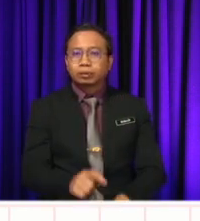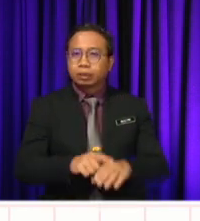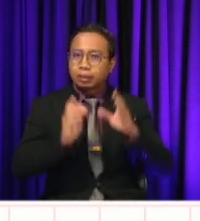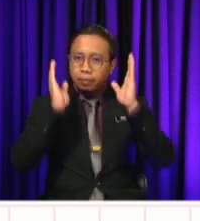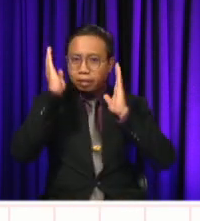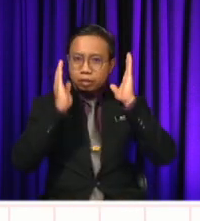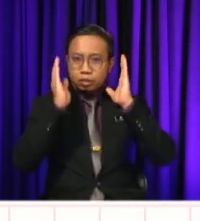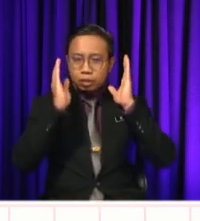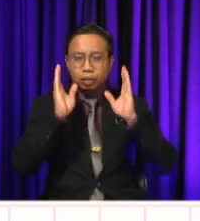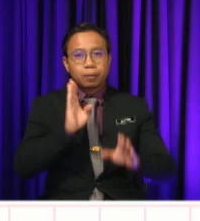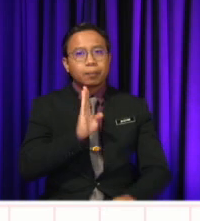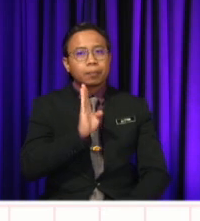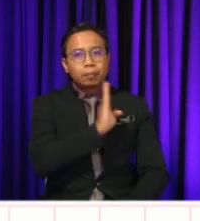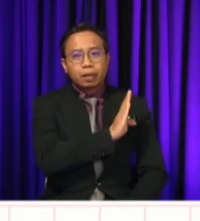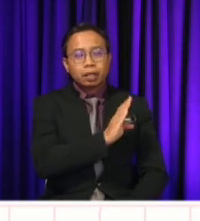Malaysia